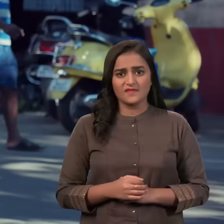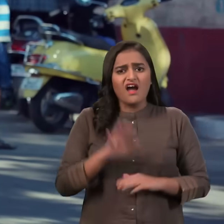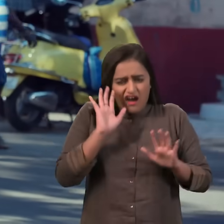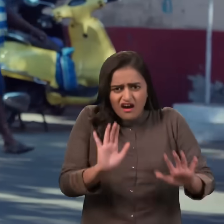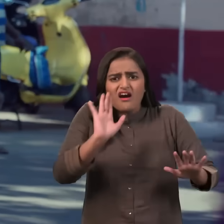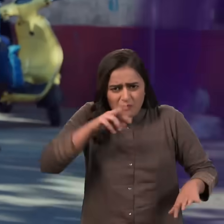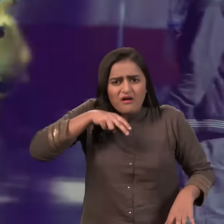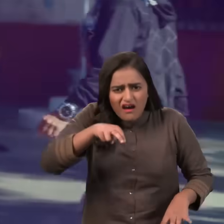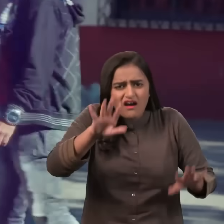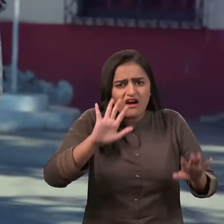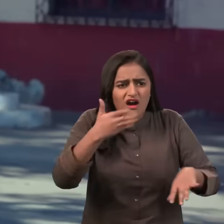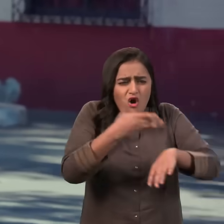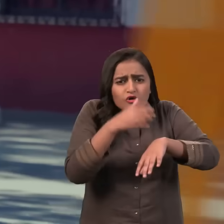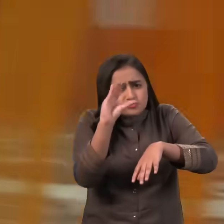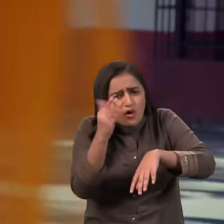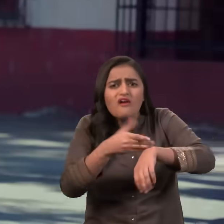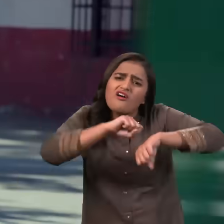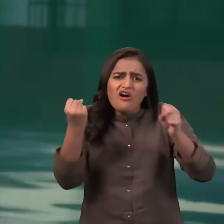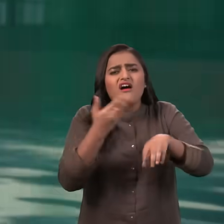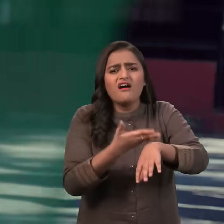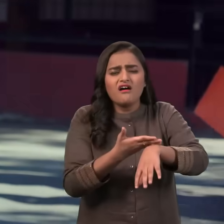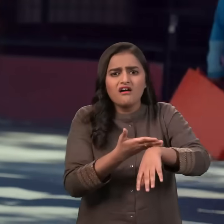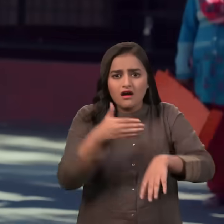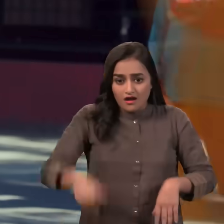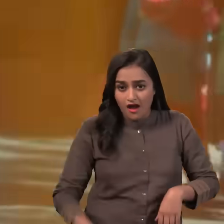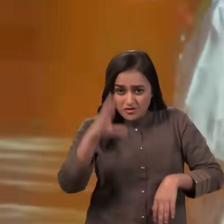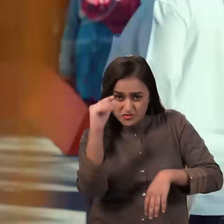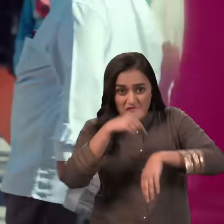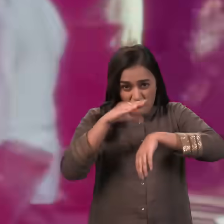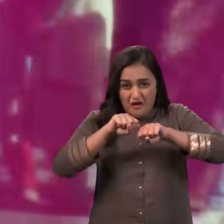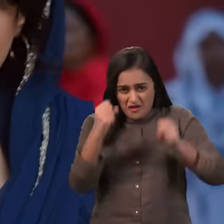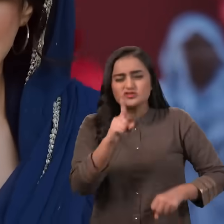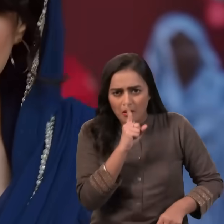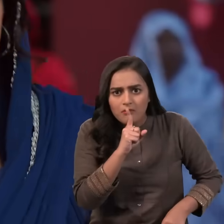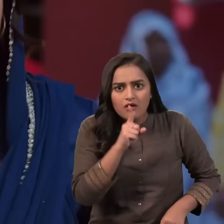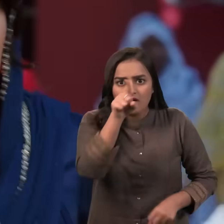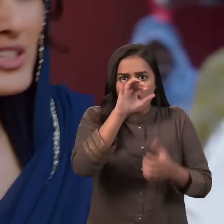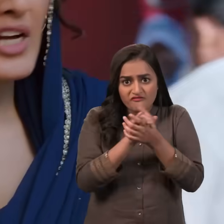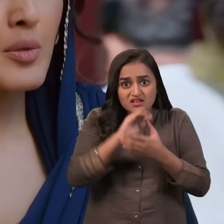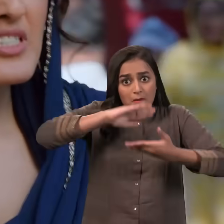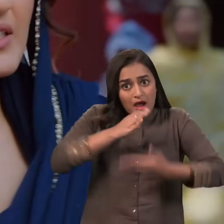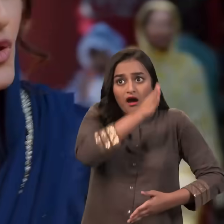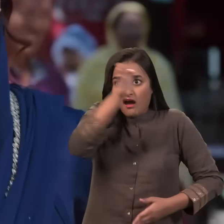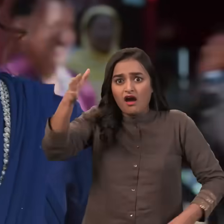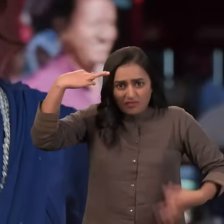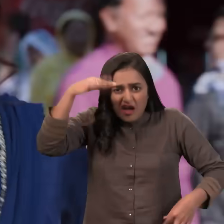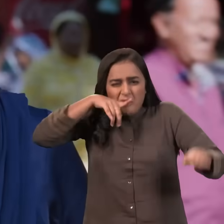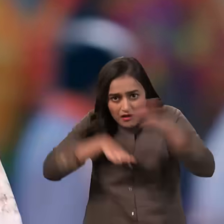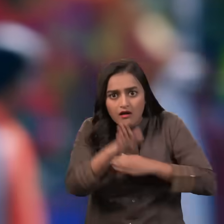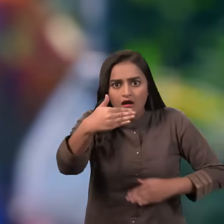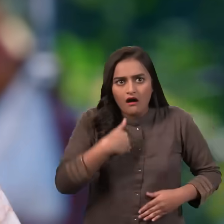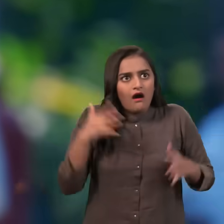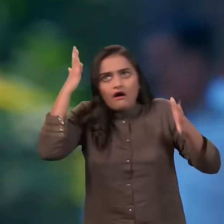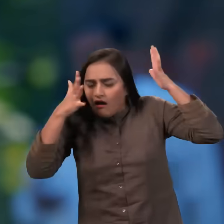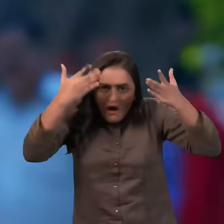अरे आराम से चलना, नाजुक कलाई मेरी टूट जाएगी। नाजुक हाथ पैरों की ना आज खैर नहीं है। जो अपने दोस्तों की शादी में जाती है ना, चोरी चुपके नाचने